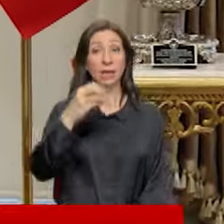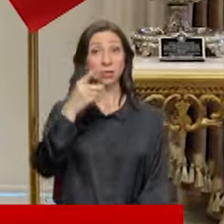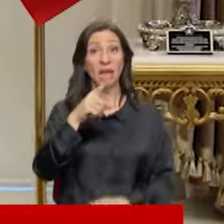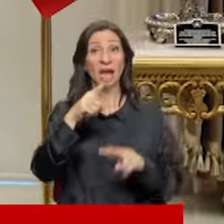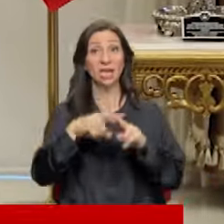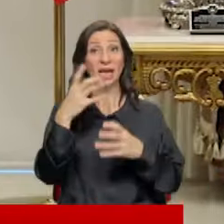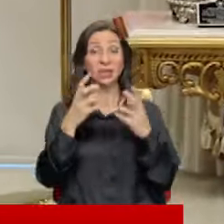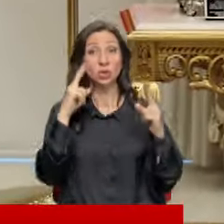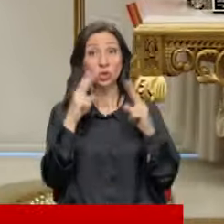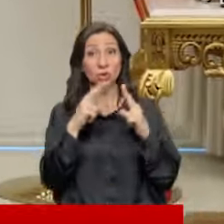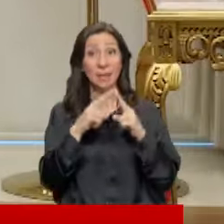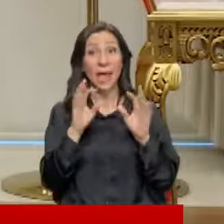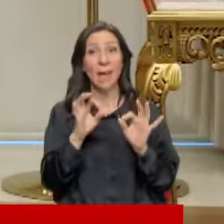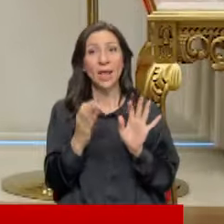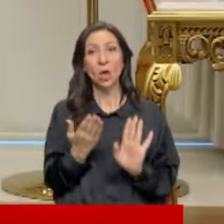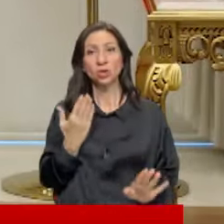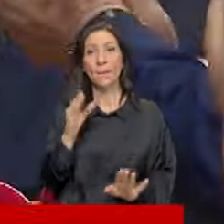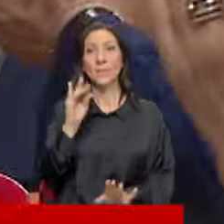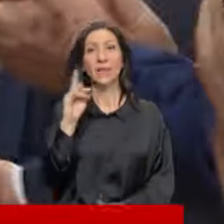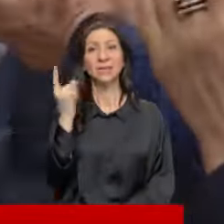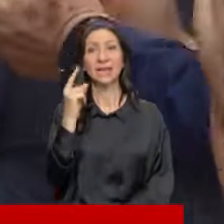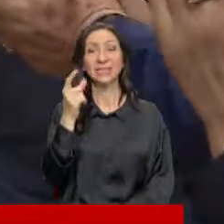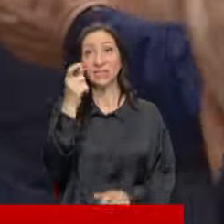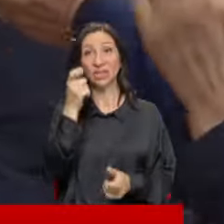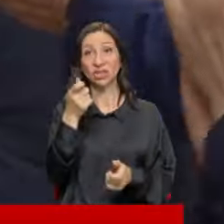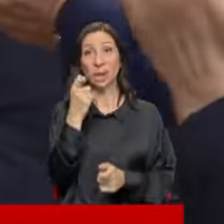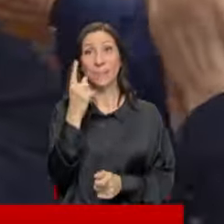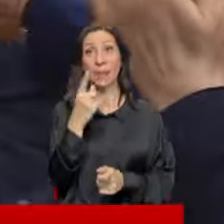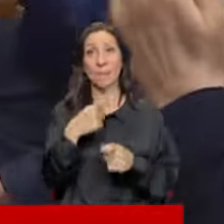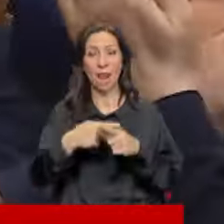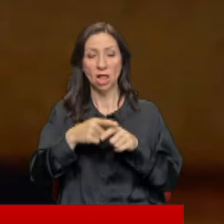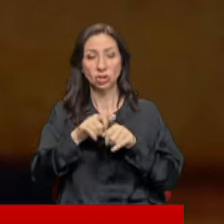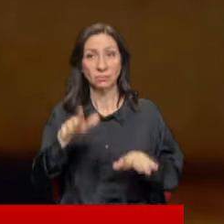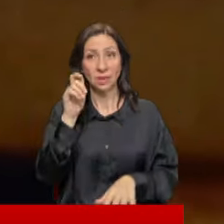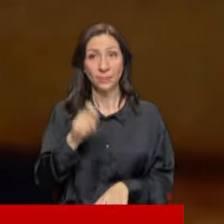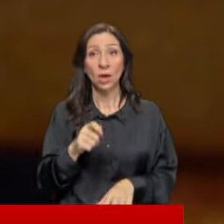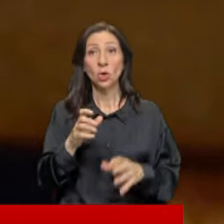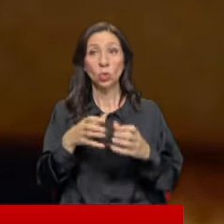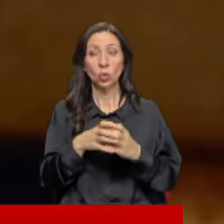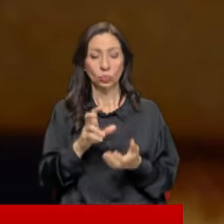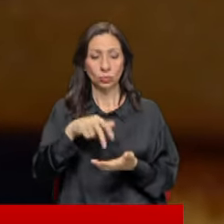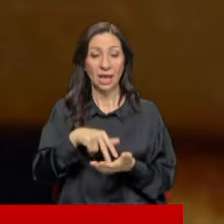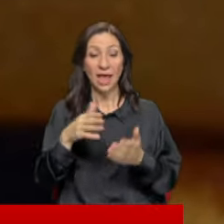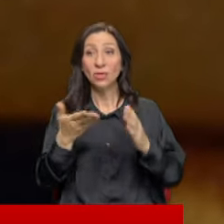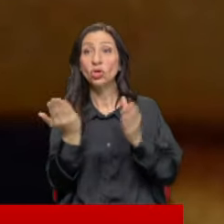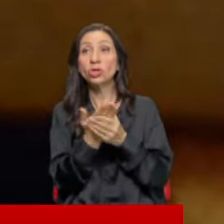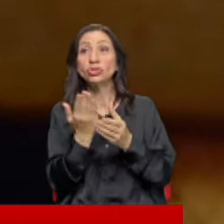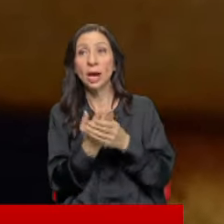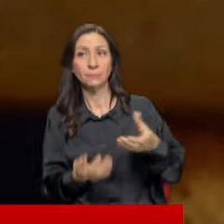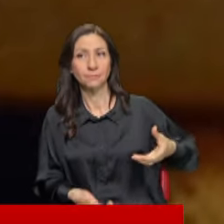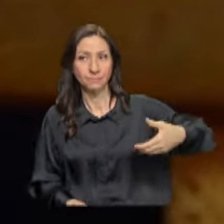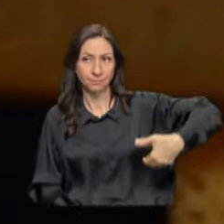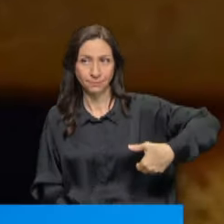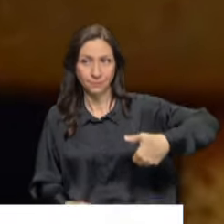Erdoğan Ayşe Ateş görüşmesinden hemen önce MHP lideri dikkat çeken bir paylaşım yaptı. Grup kürsüsünde elinin altında duran